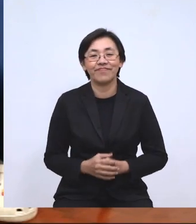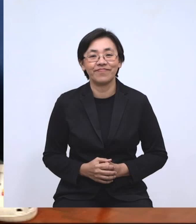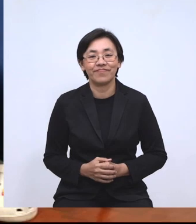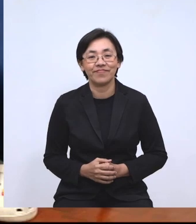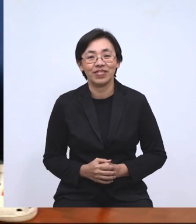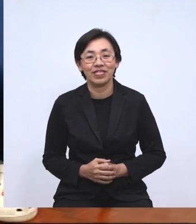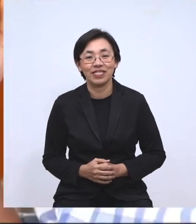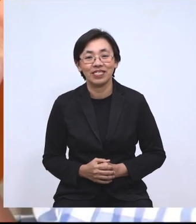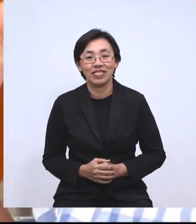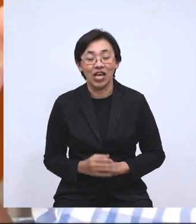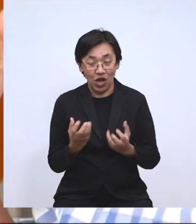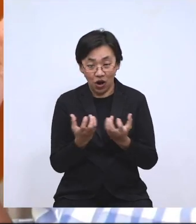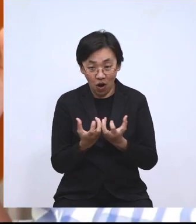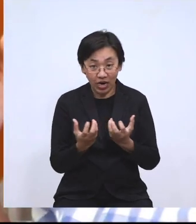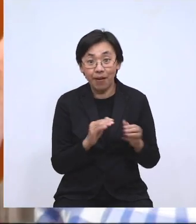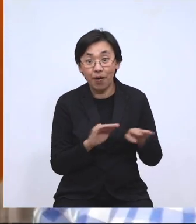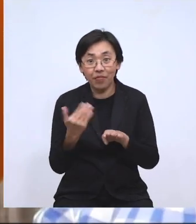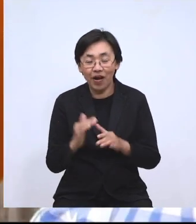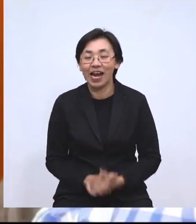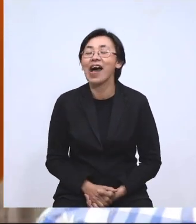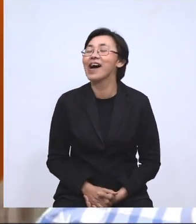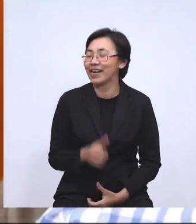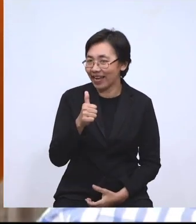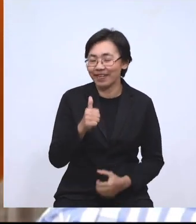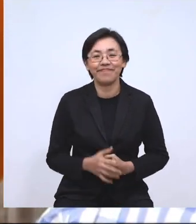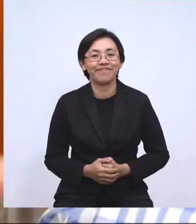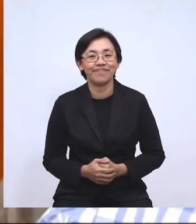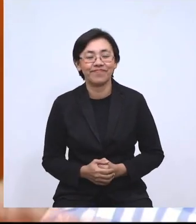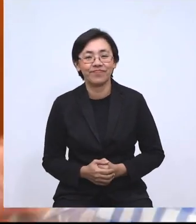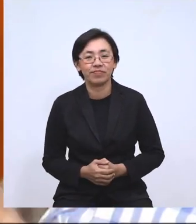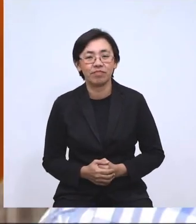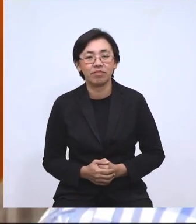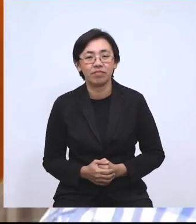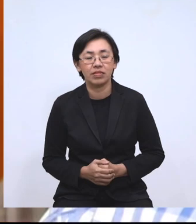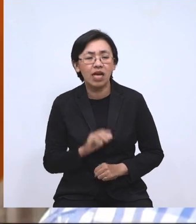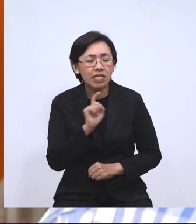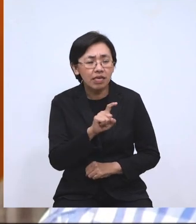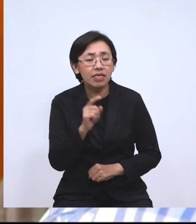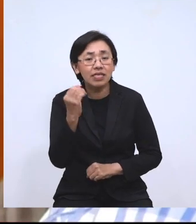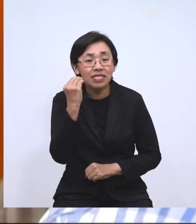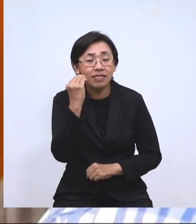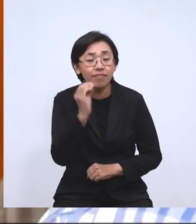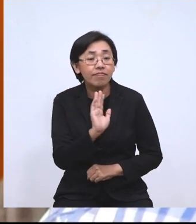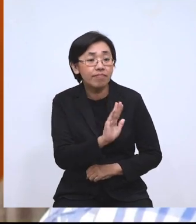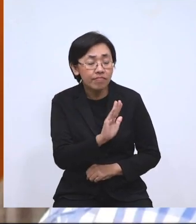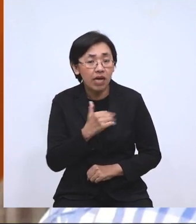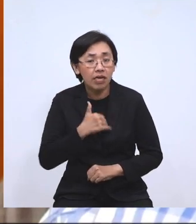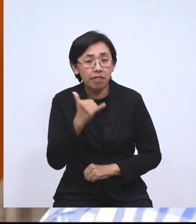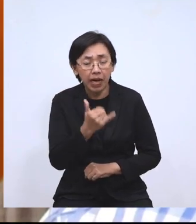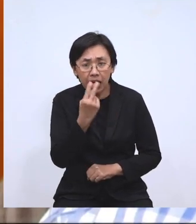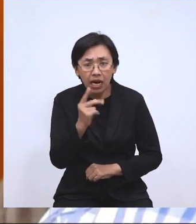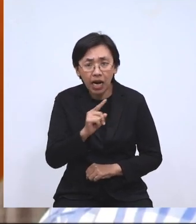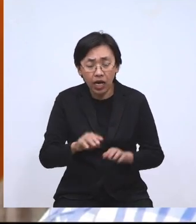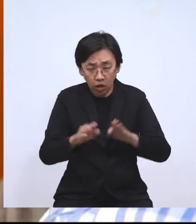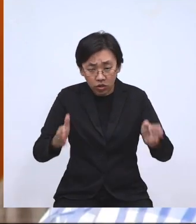ยวคุณน้ำหวานเตรียมอุปกรณ์ก่อนได้ค่ะคุณแม่คะทีนี้ครูระหว่างถามก่อนตอนนี้ที่บ้านขวานจำได้ที่ขวานไปคุ